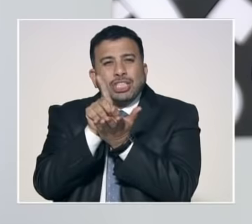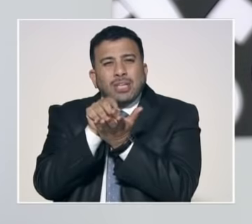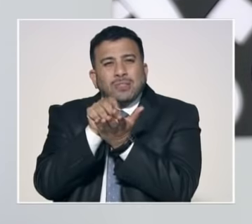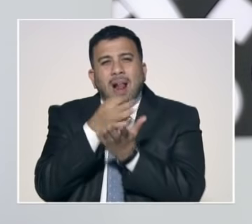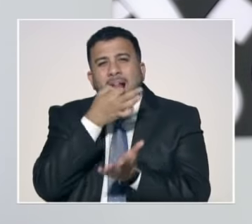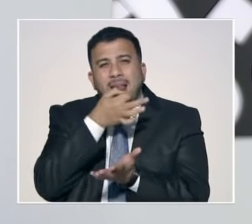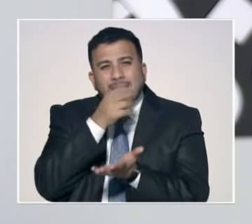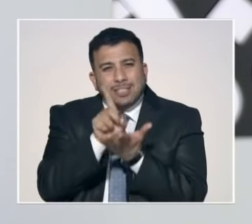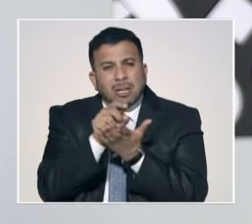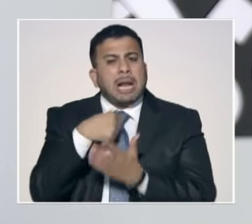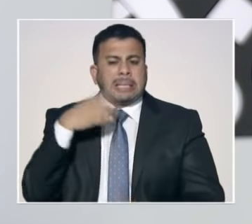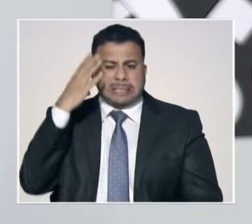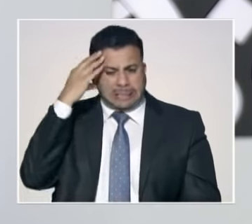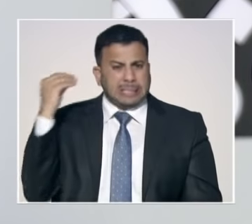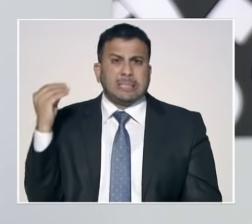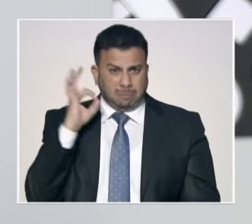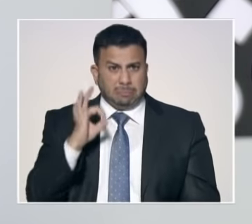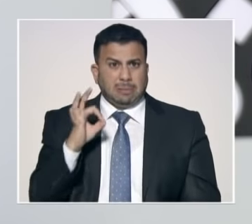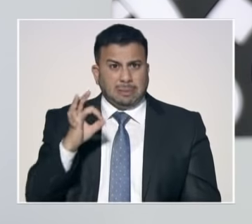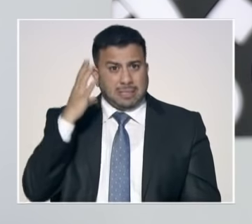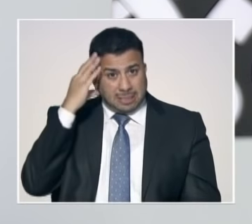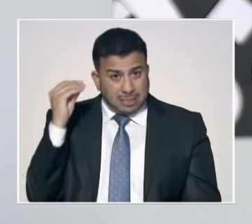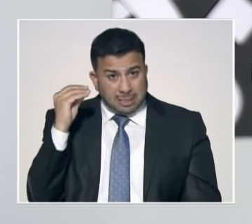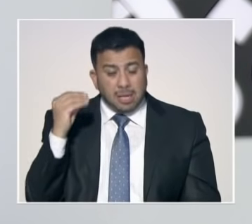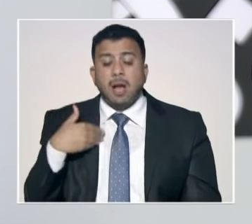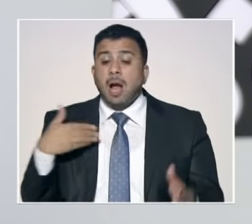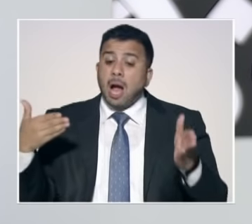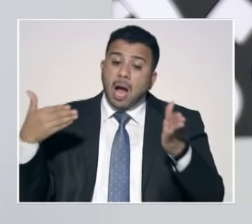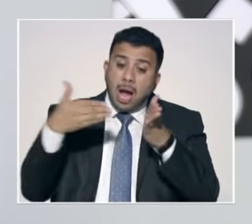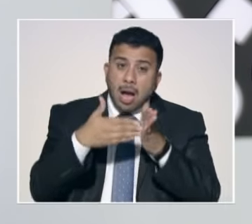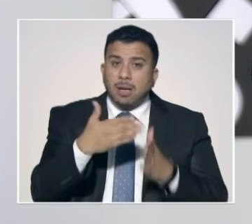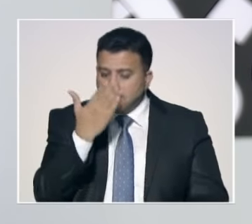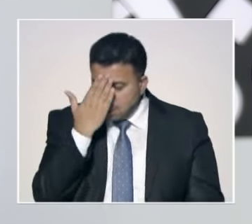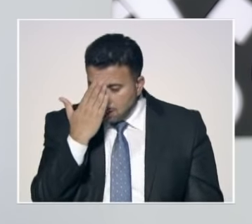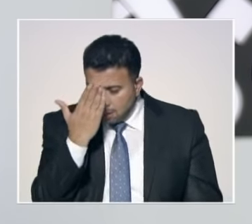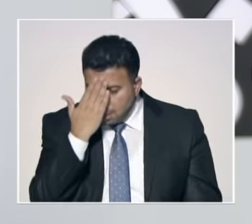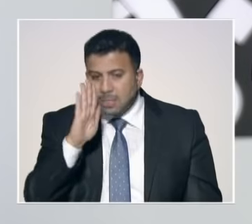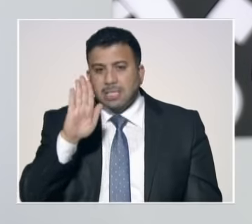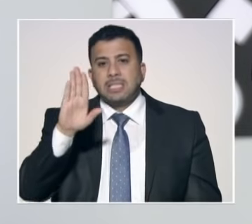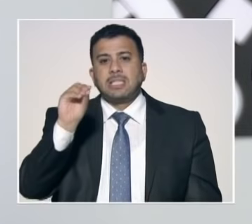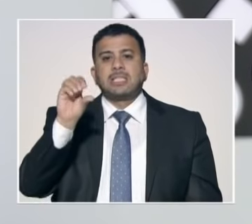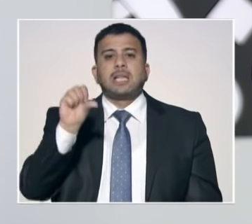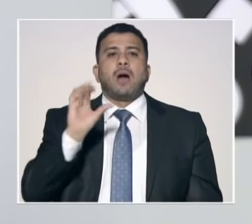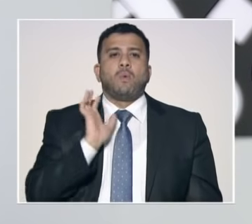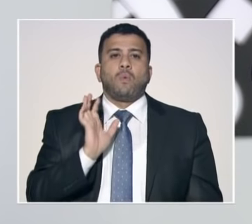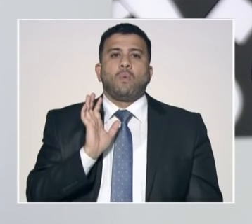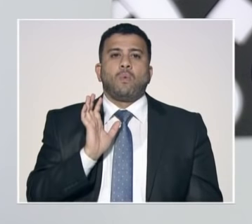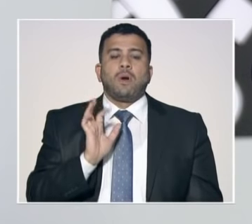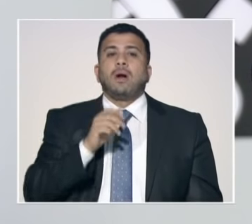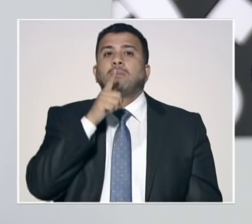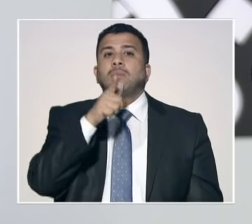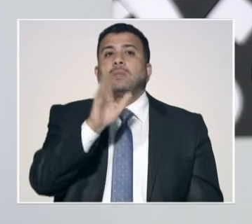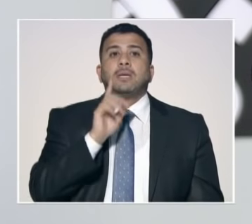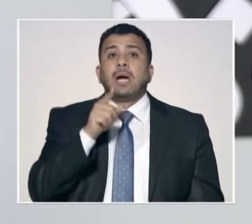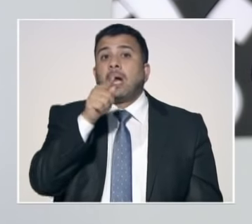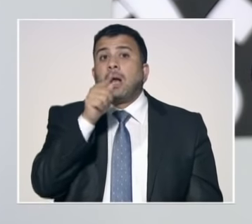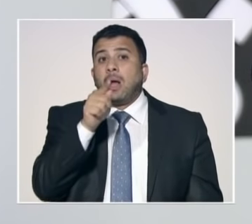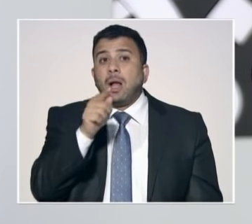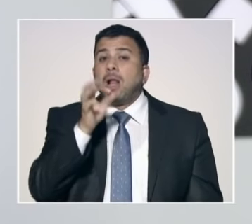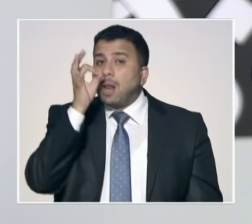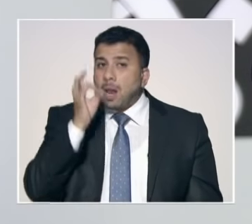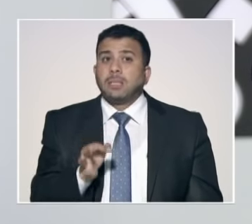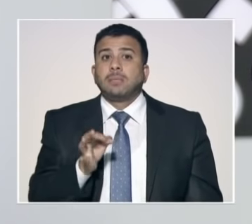نسيه. وإذا تعمد ترك السجدتين كأنه تعمد ترك التشهد الأول. فعلى